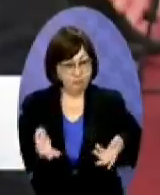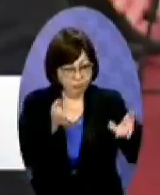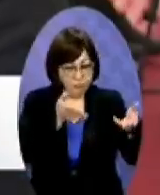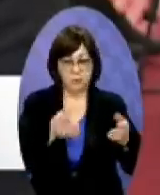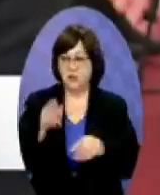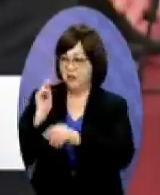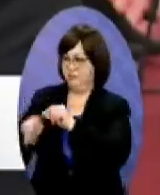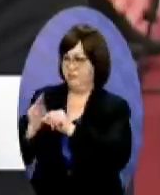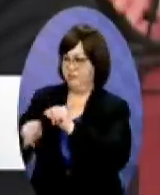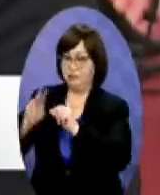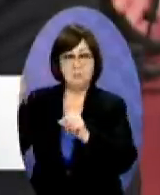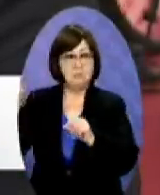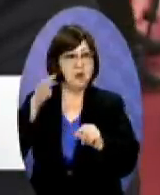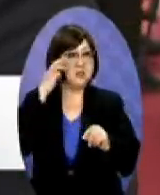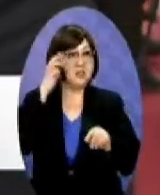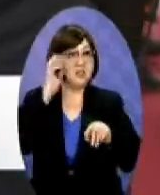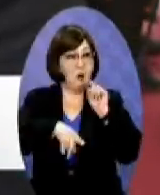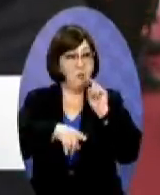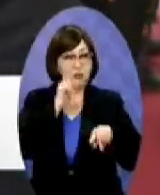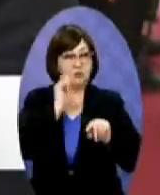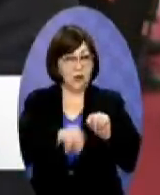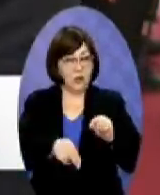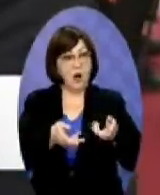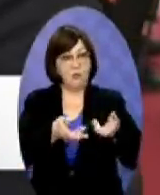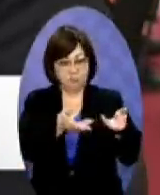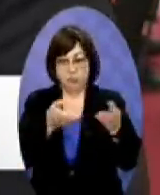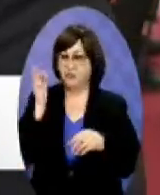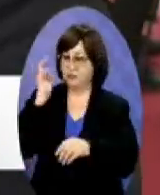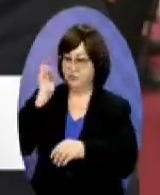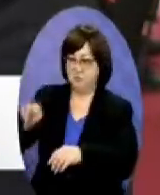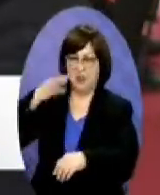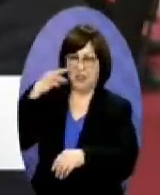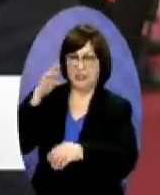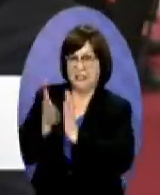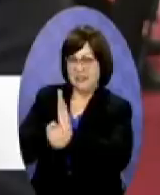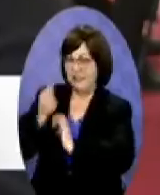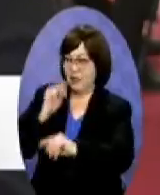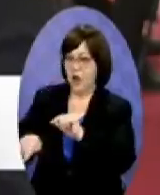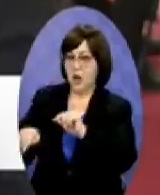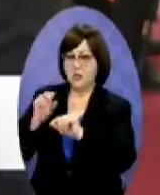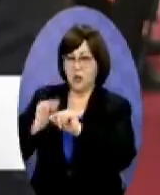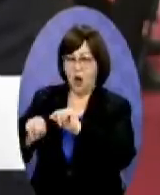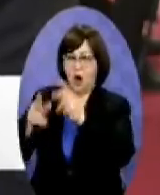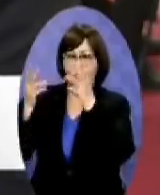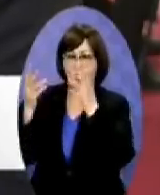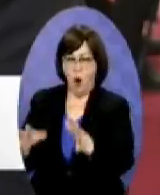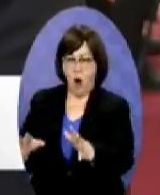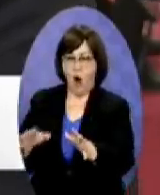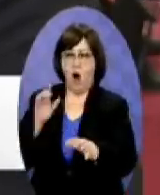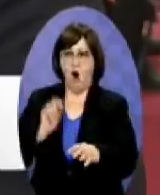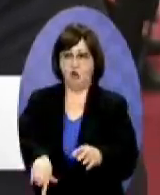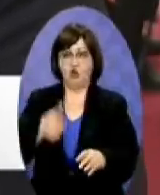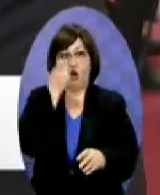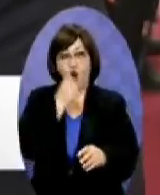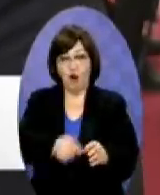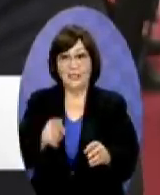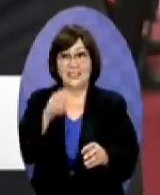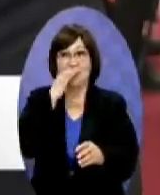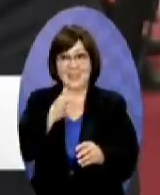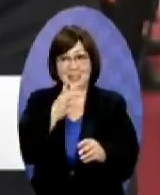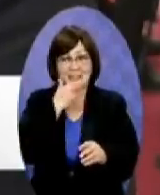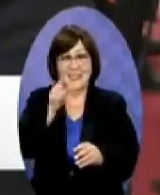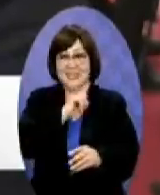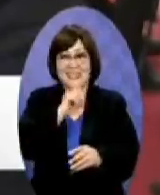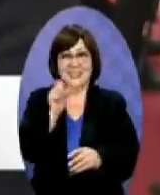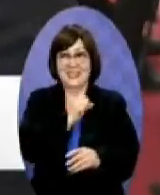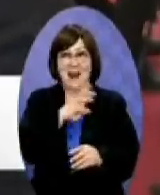бол тогтоолгосон байж байгаа. За одоо бидний хувьд бол хүлээлт бол одоо энэ дагалдаж гарах заавар журмууд илүү тодорхой байх. За тэгээд энэ заавар журмууд